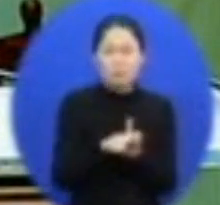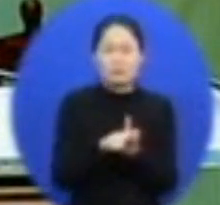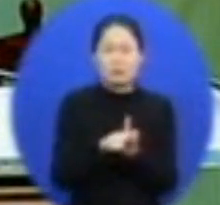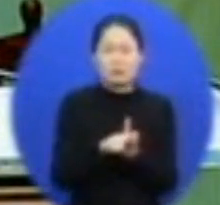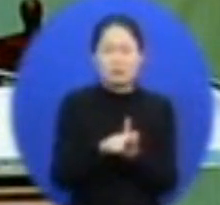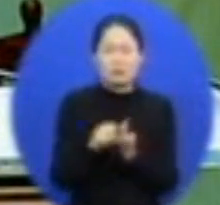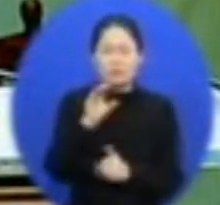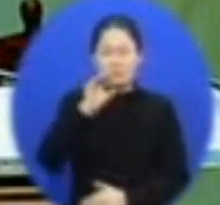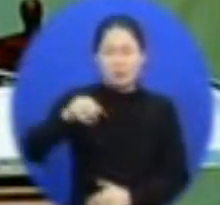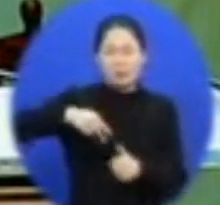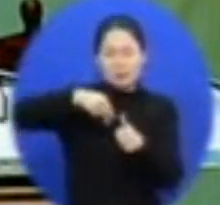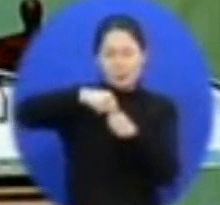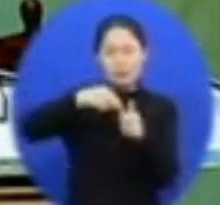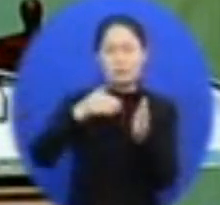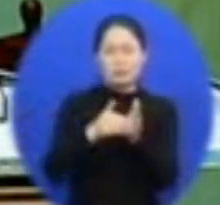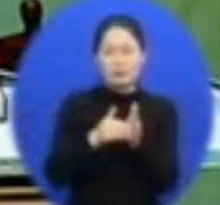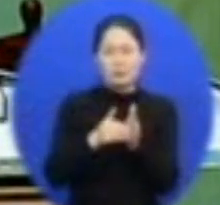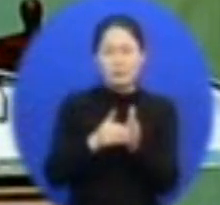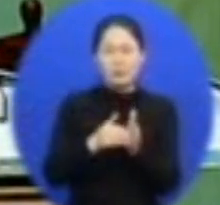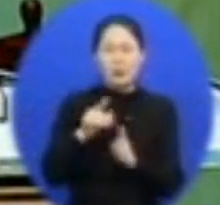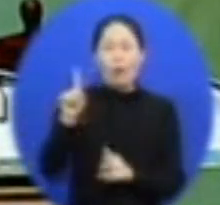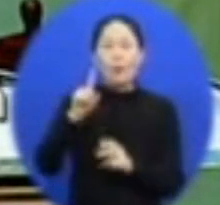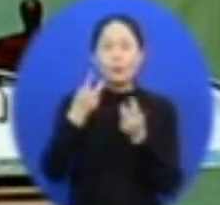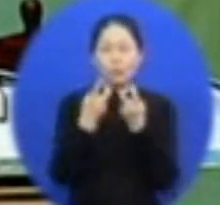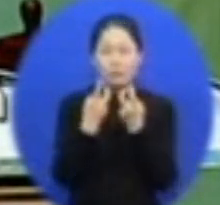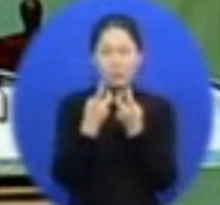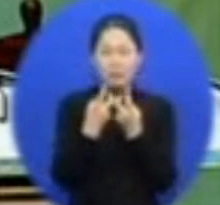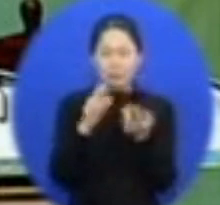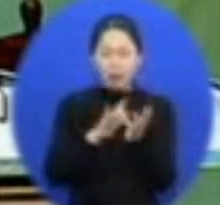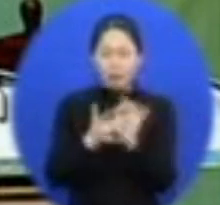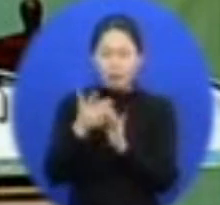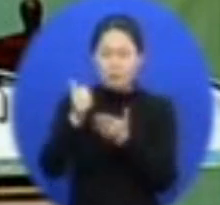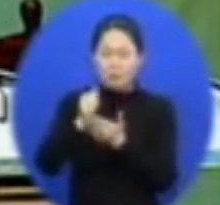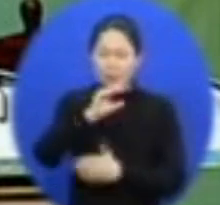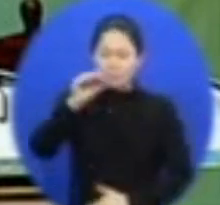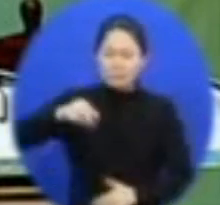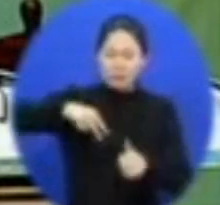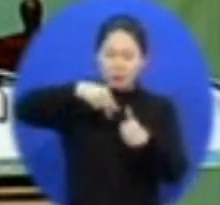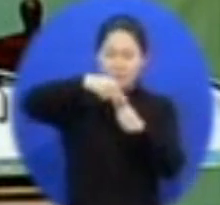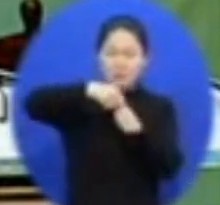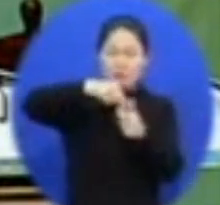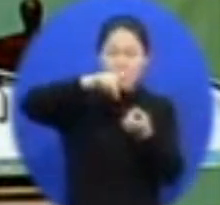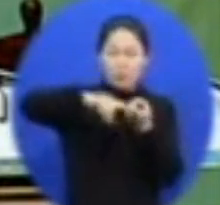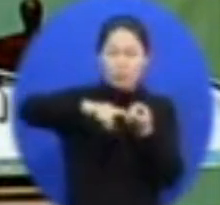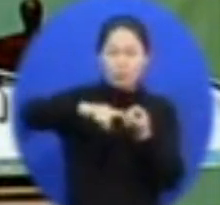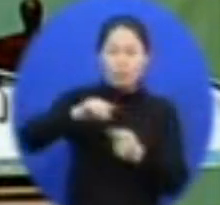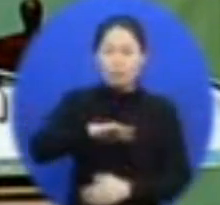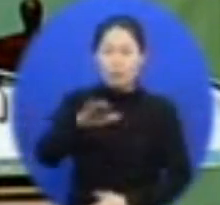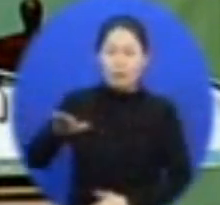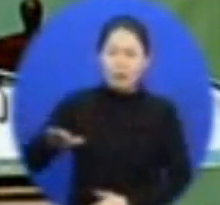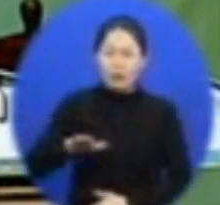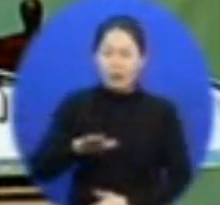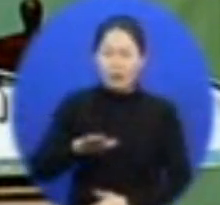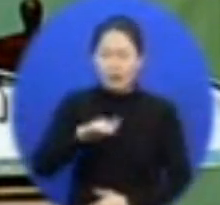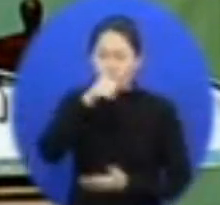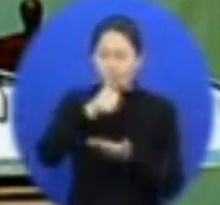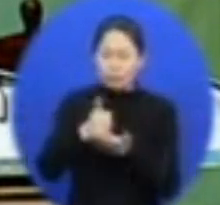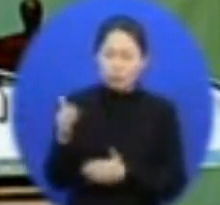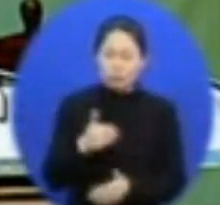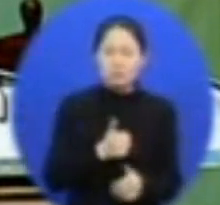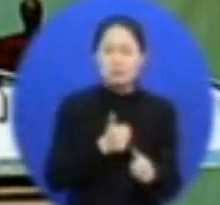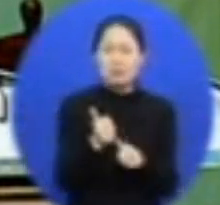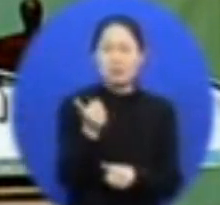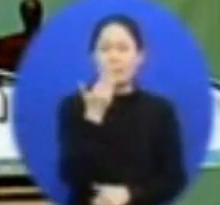겁니다 그럼 어떻게 하면 예수님의 십자가 지신 그대로 우리가 죄에서 승리할 수